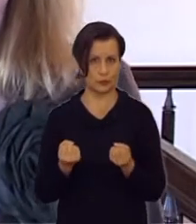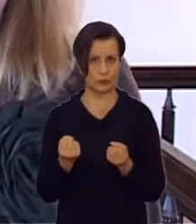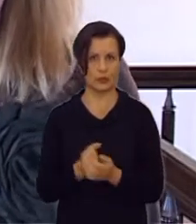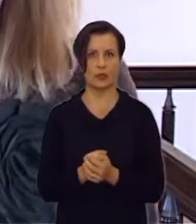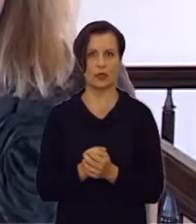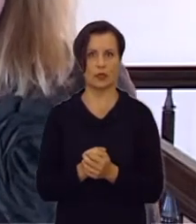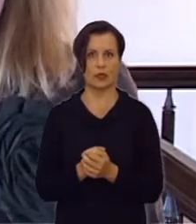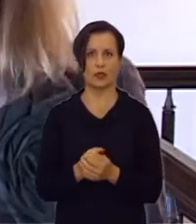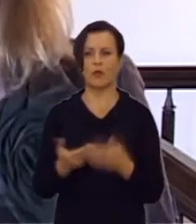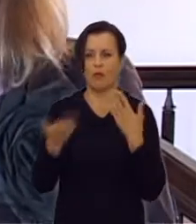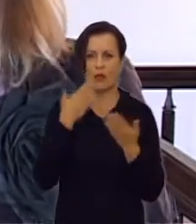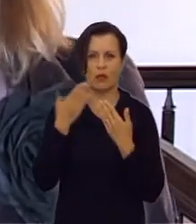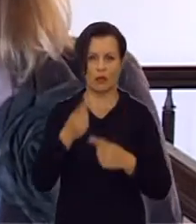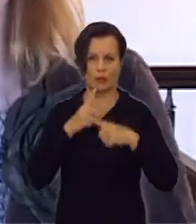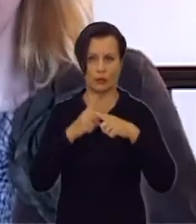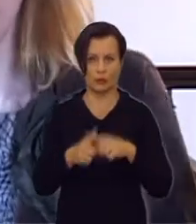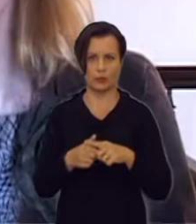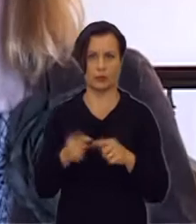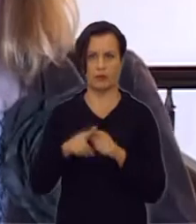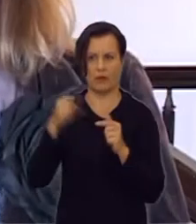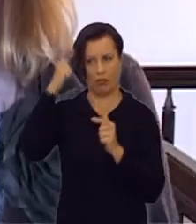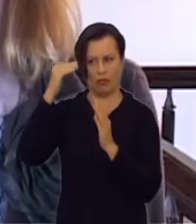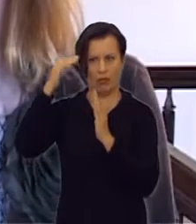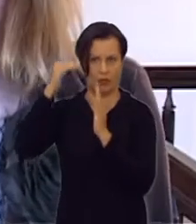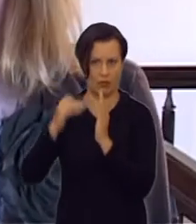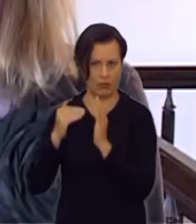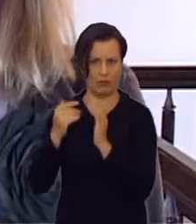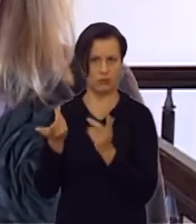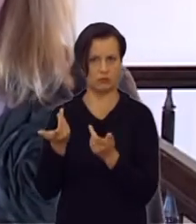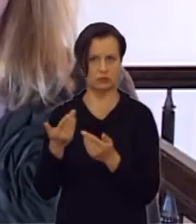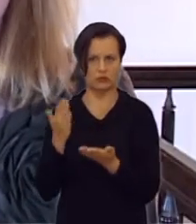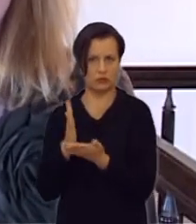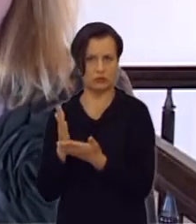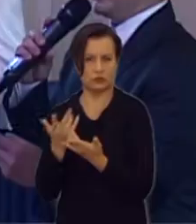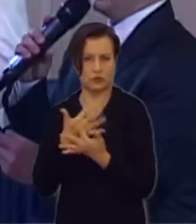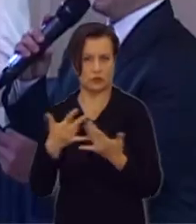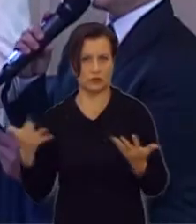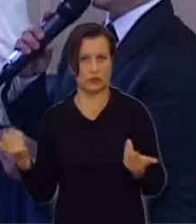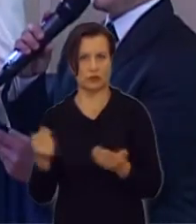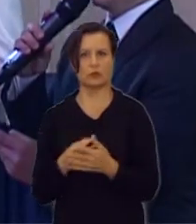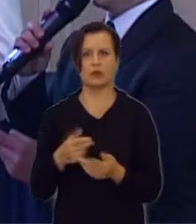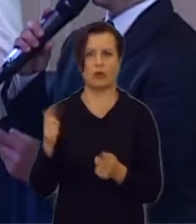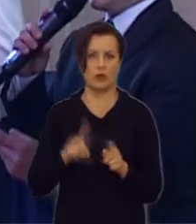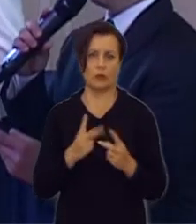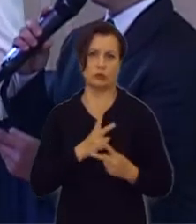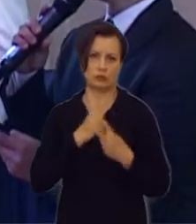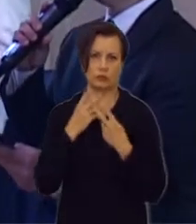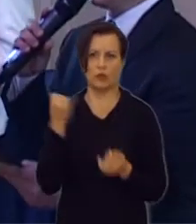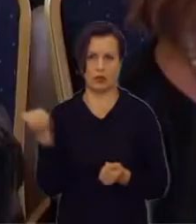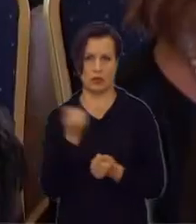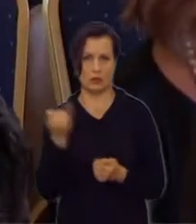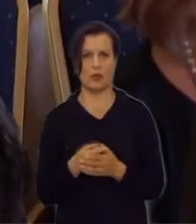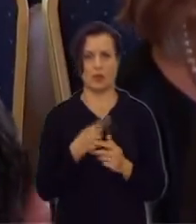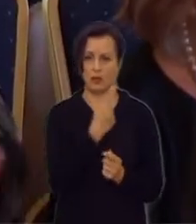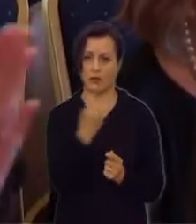nes bendravimo stoka, tai ir intelekto šiek tiek sutrikimas gaunasi įvairus, tai džiugina tai, kad įdomu.